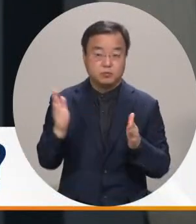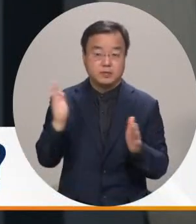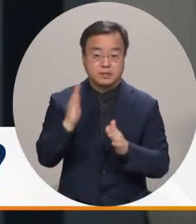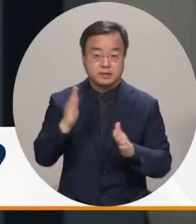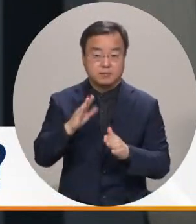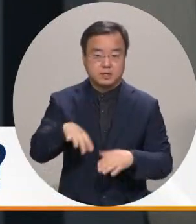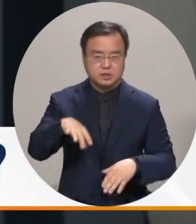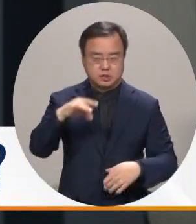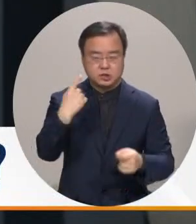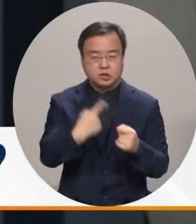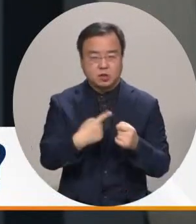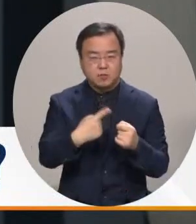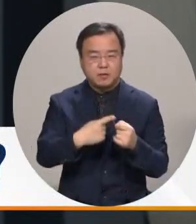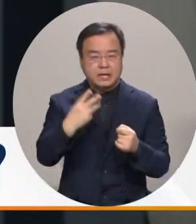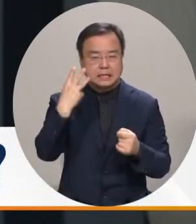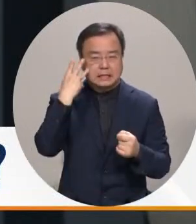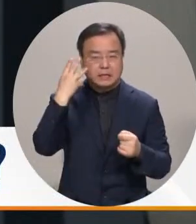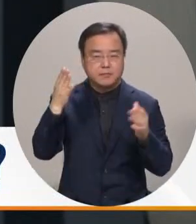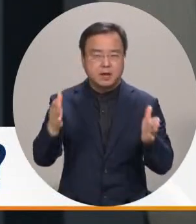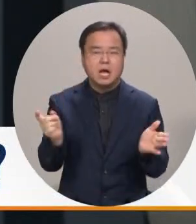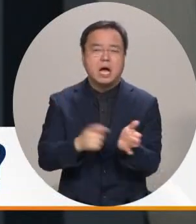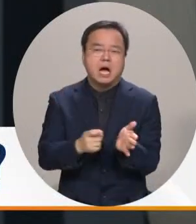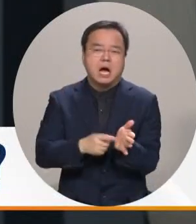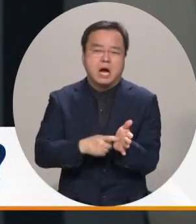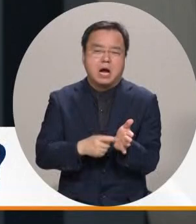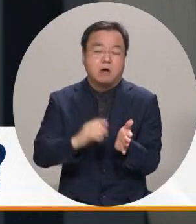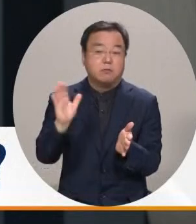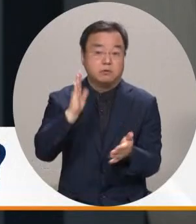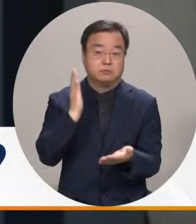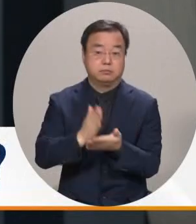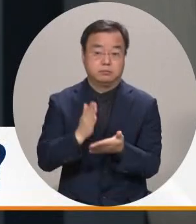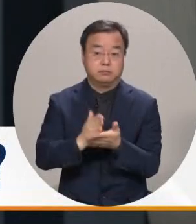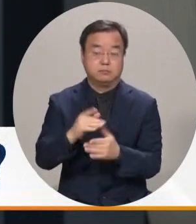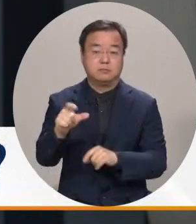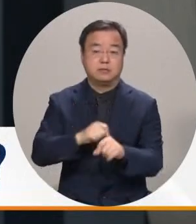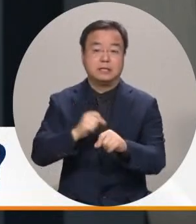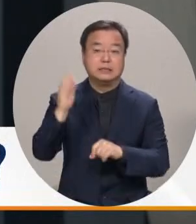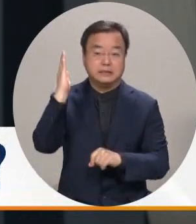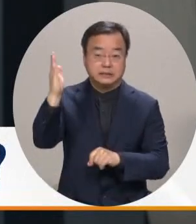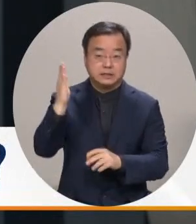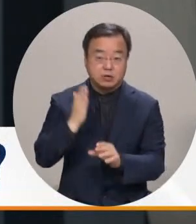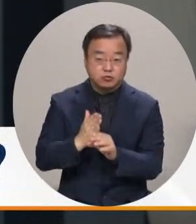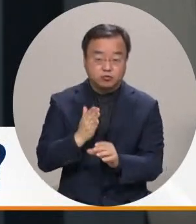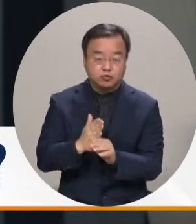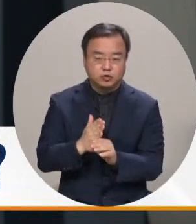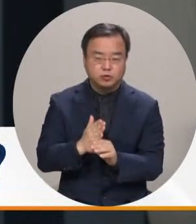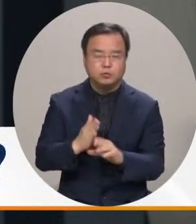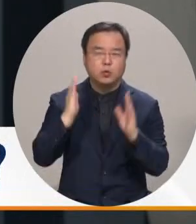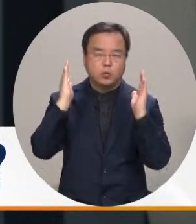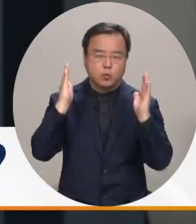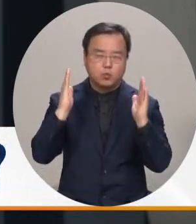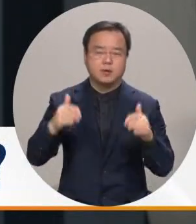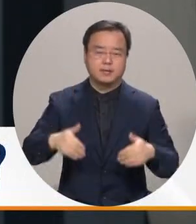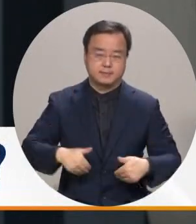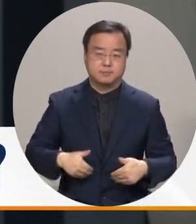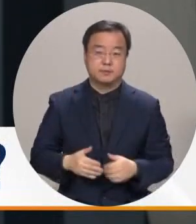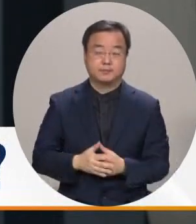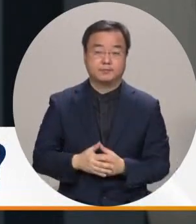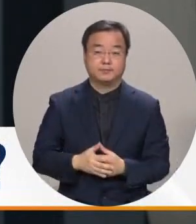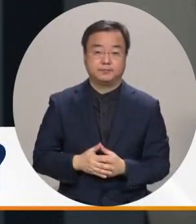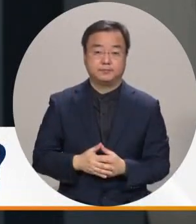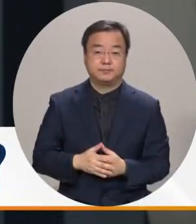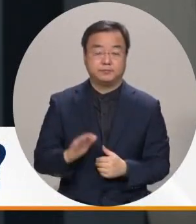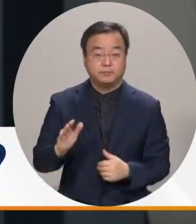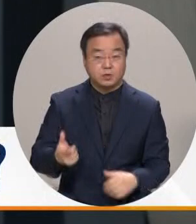3개월은 조급한 마음을 버리고요 이제 수능 특강을 중심으로 좀 체계적으로 공부를 해야 된다 왜냐하면 우리가